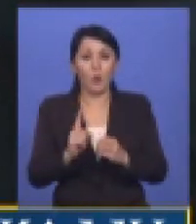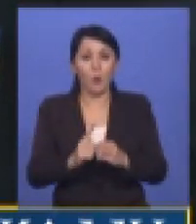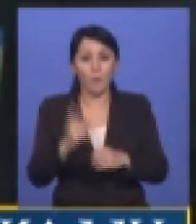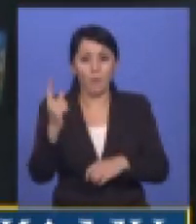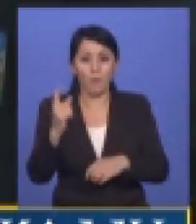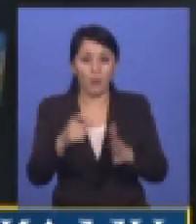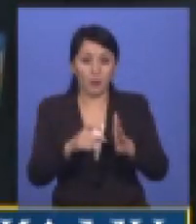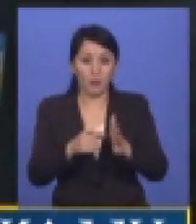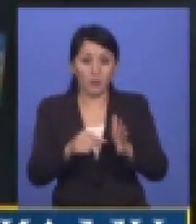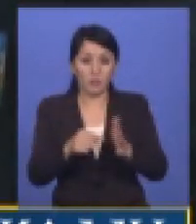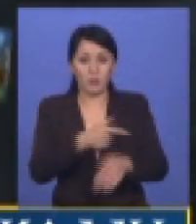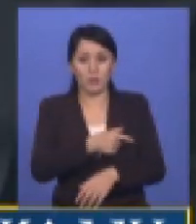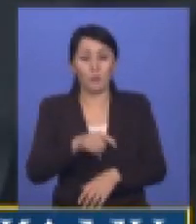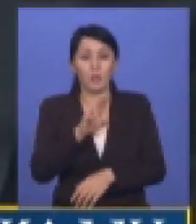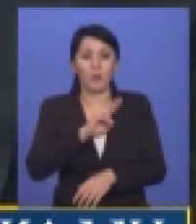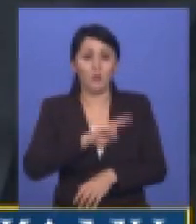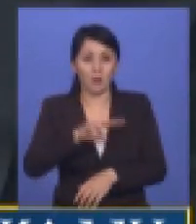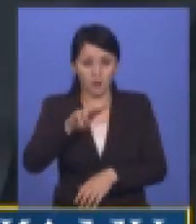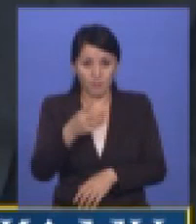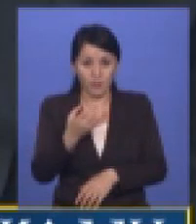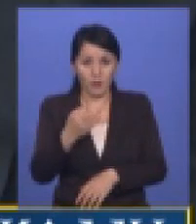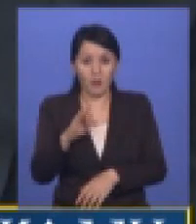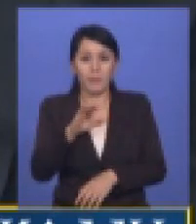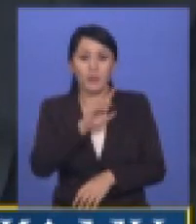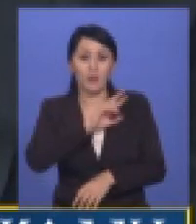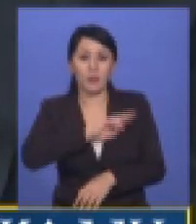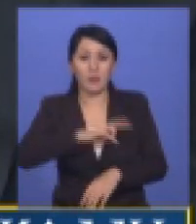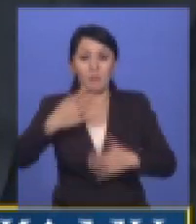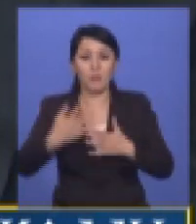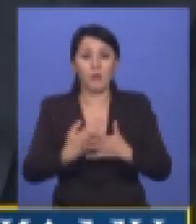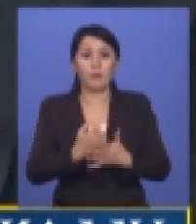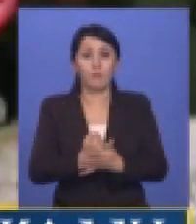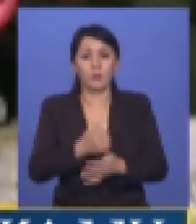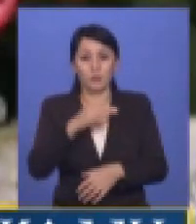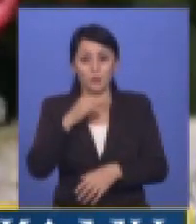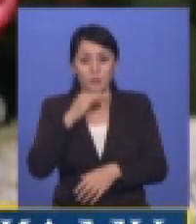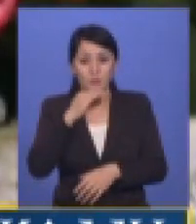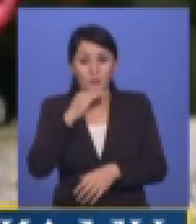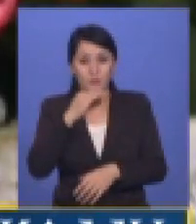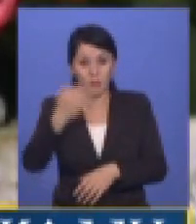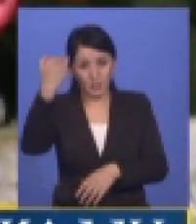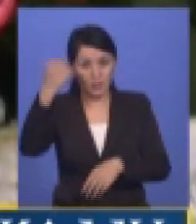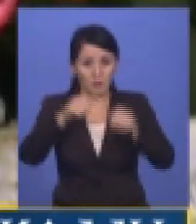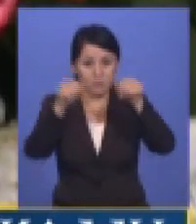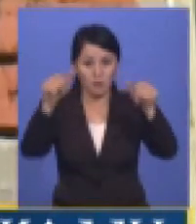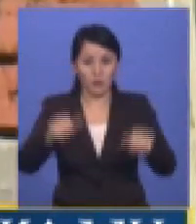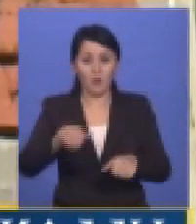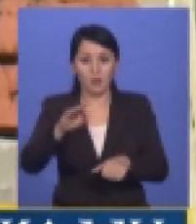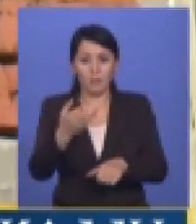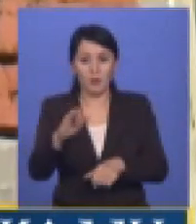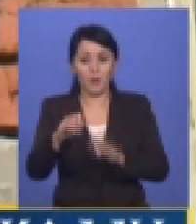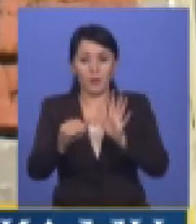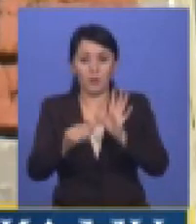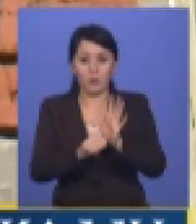шақырылымдарында депутат болып сайланды. Александр Липовойдың мансап жолында жеткен жетістіктері өз алдына бір төбе. Ескерткіш тақта Васильев көшесі